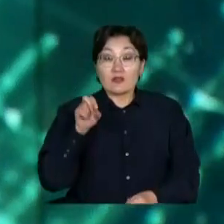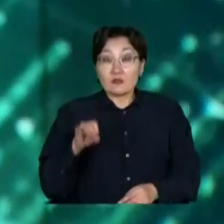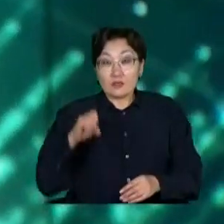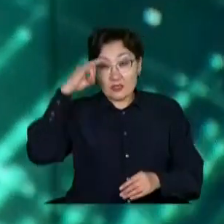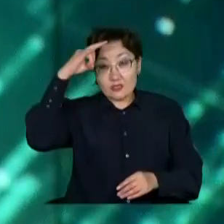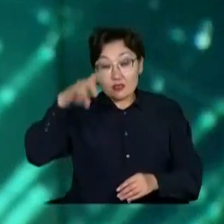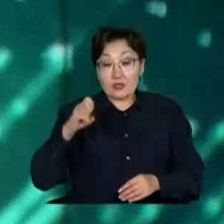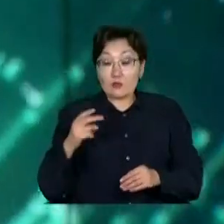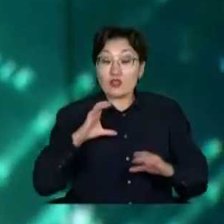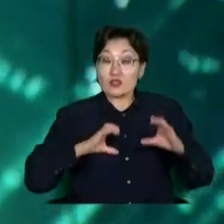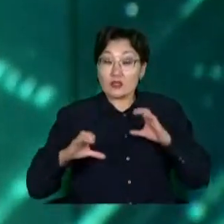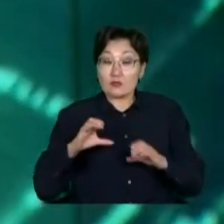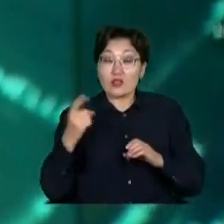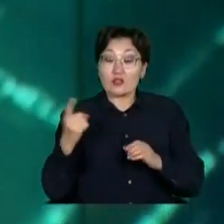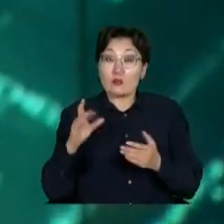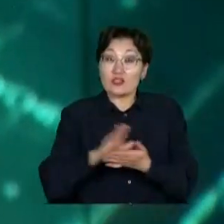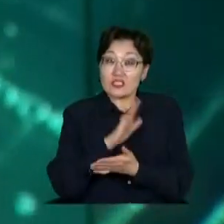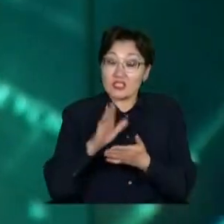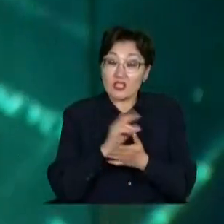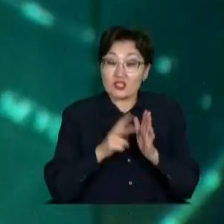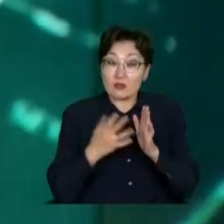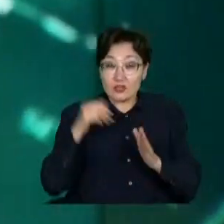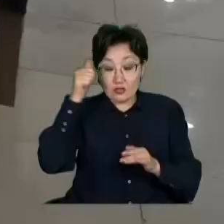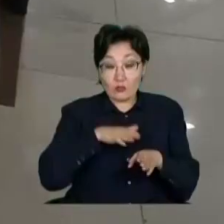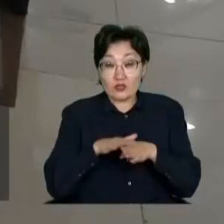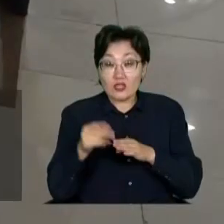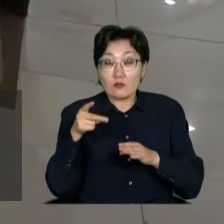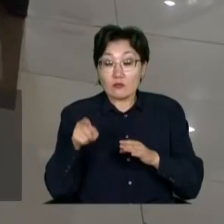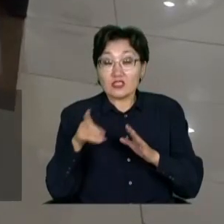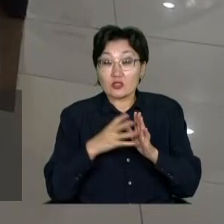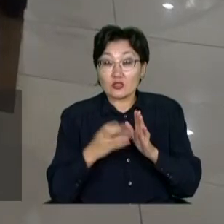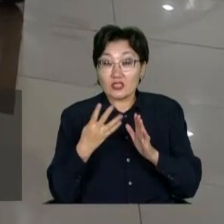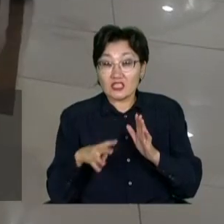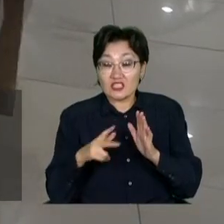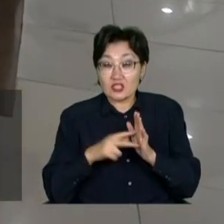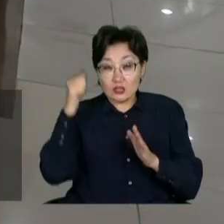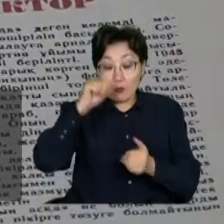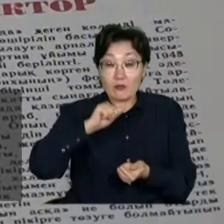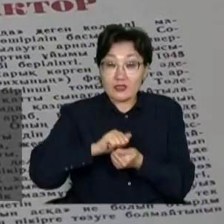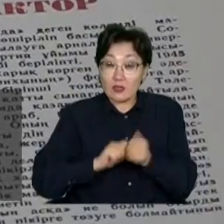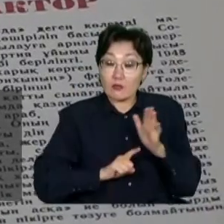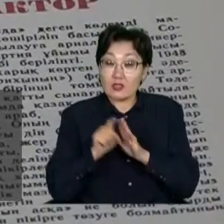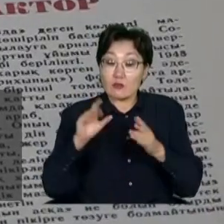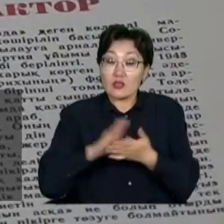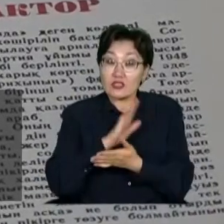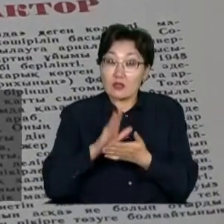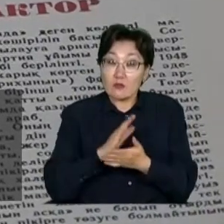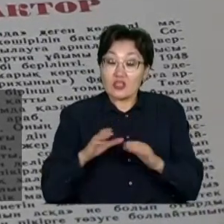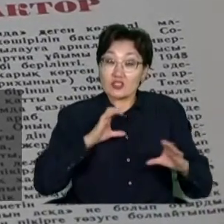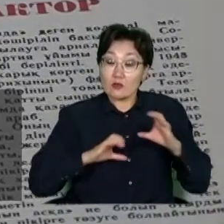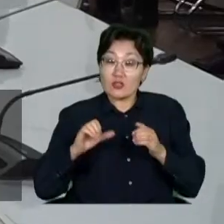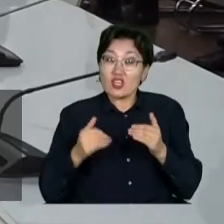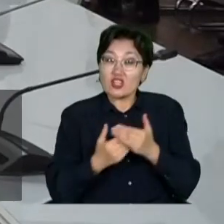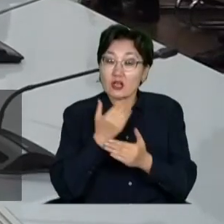Қазақ ұлттық университетінің төл газетіне биыл 75 жыл. 1948 жылдан бастап жарық көрген басылым оқу ордасындағы жаңалықтарды